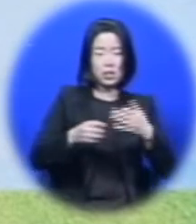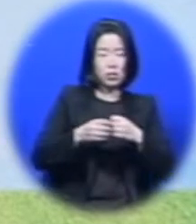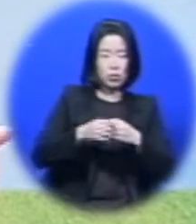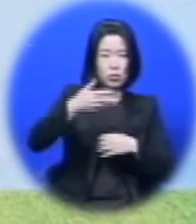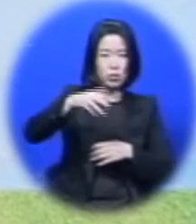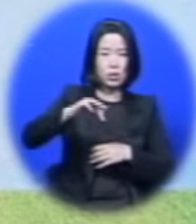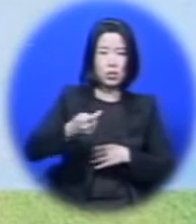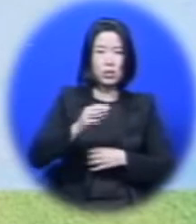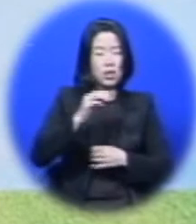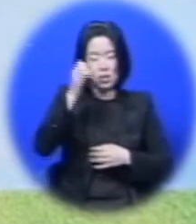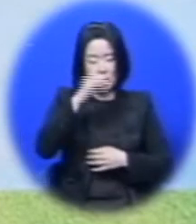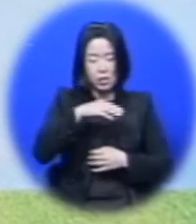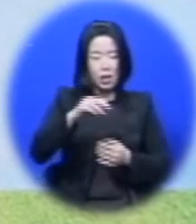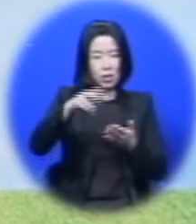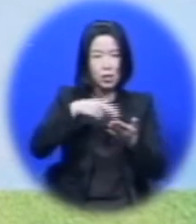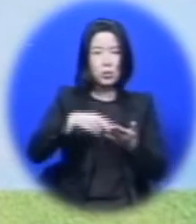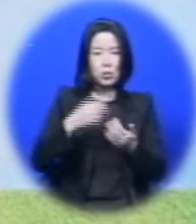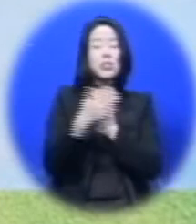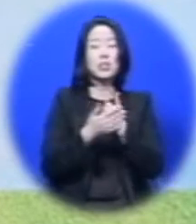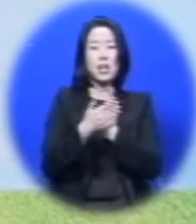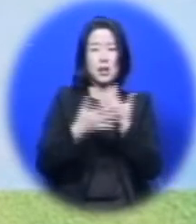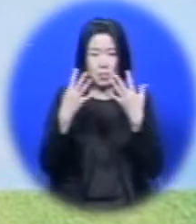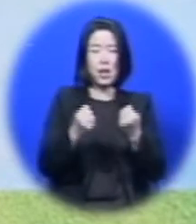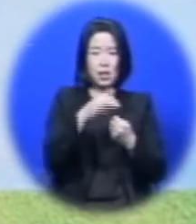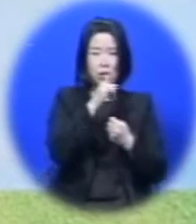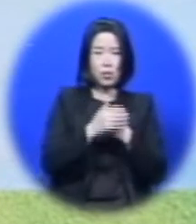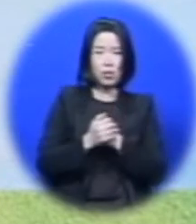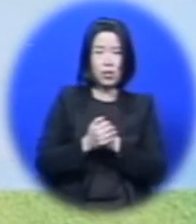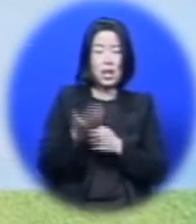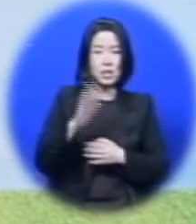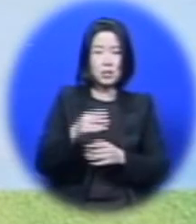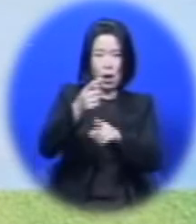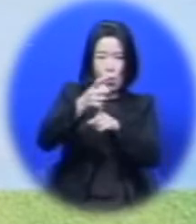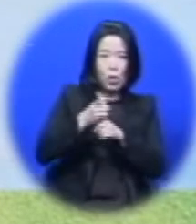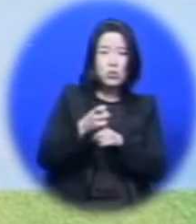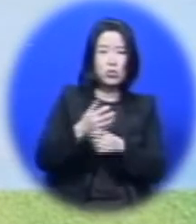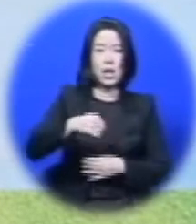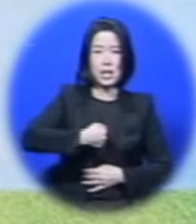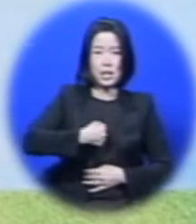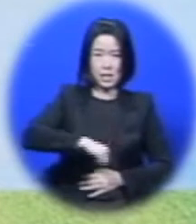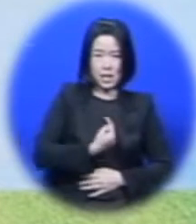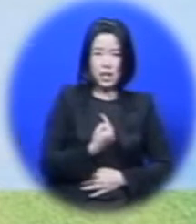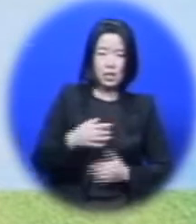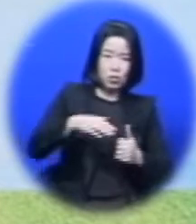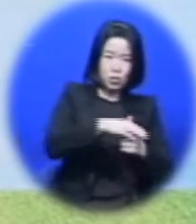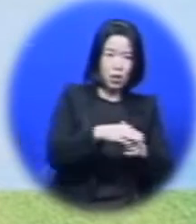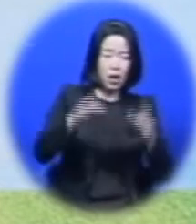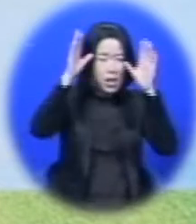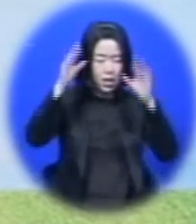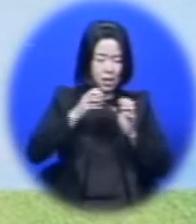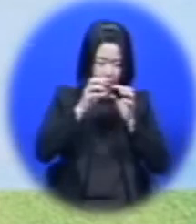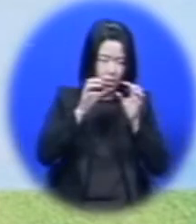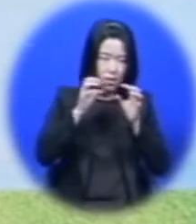읽으면 너무 은혜로운 구절이에요. 그렇지만 원수가 자기를 죽이려고 개가 으르렁거리는